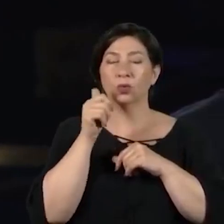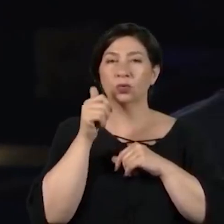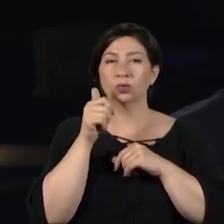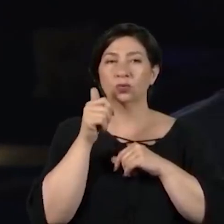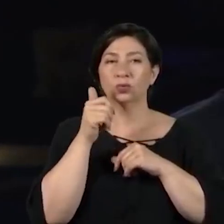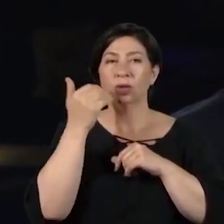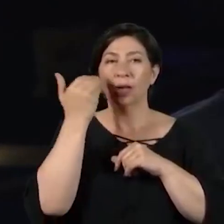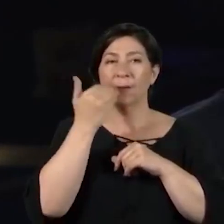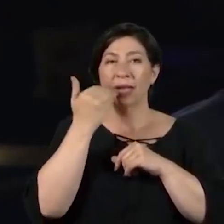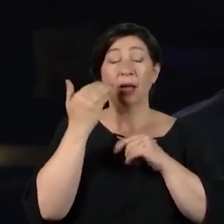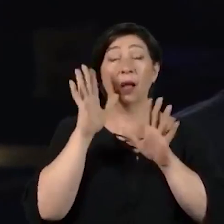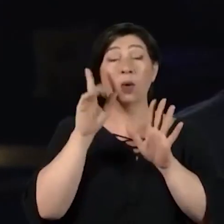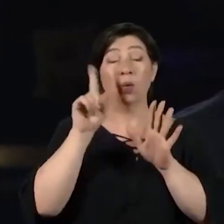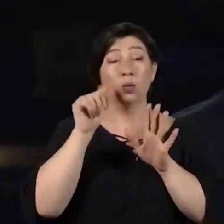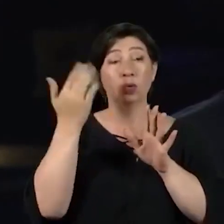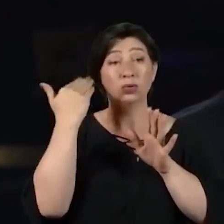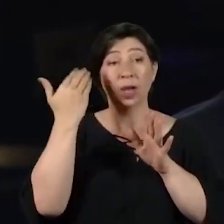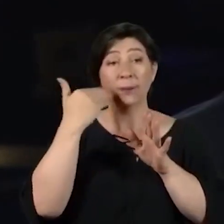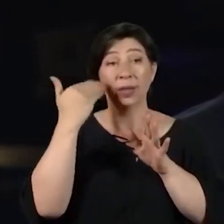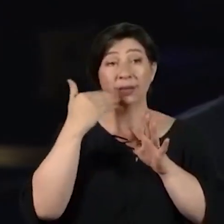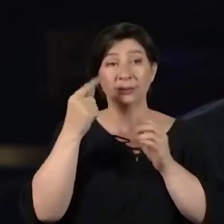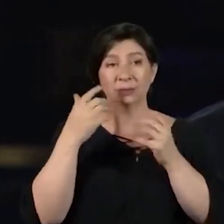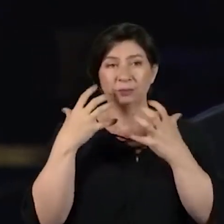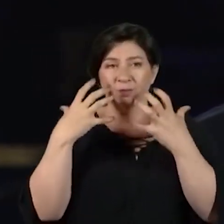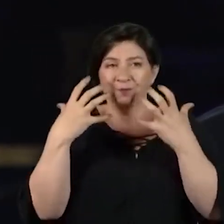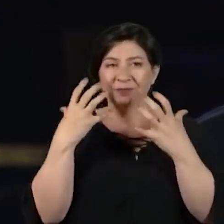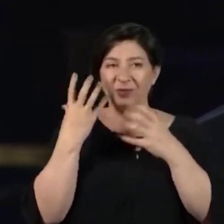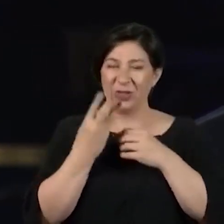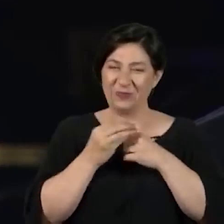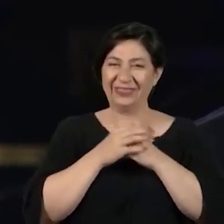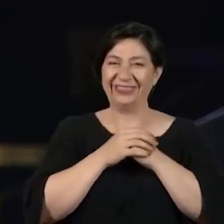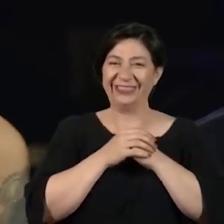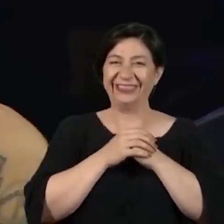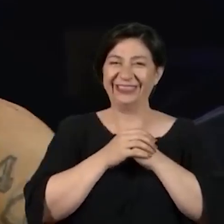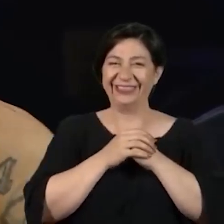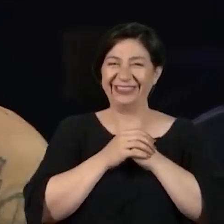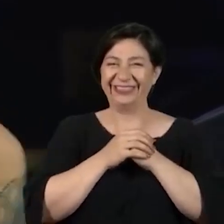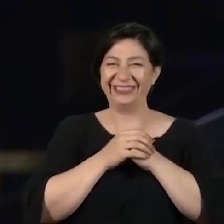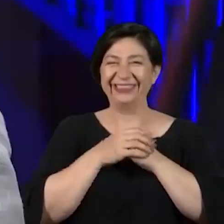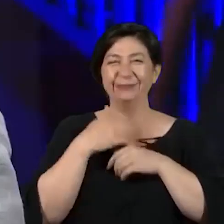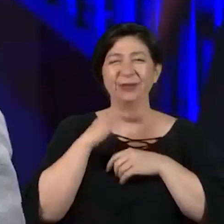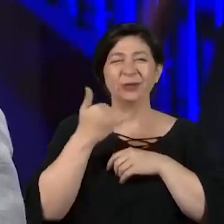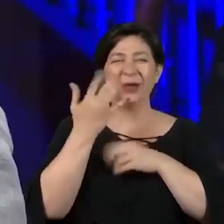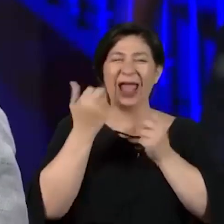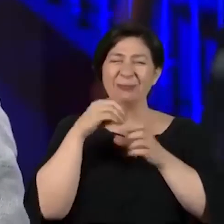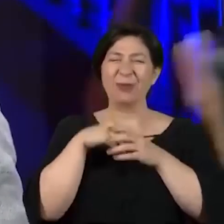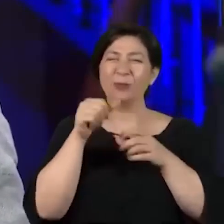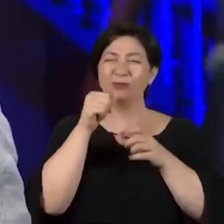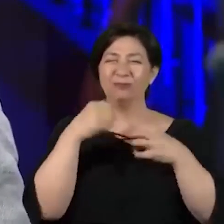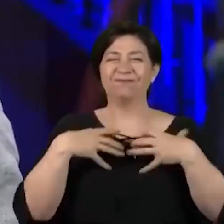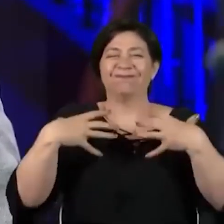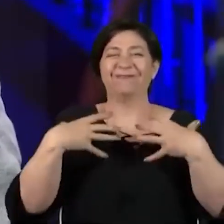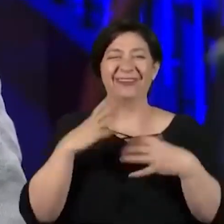son operasyonum oldum bu arada. Biraz ödemlerim olabilir. Değil mi hocam? Ben de kilo aldım. Onu öyle diyorum.